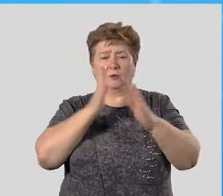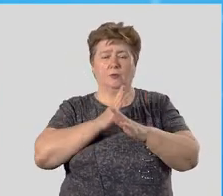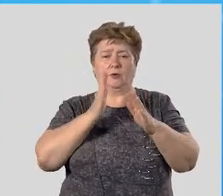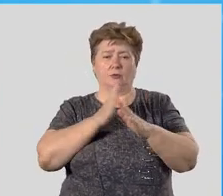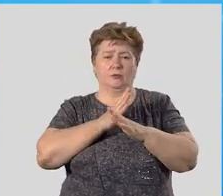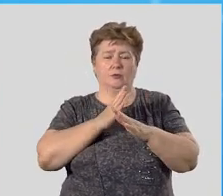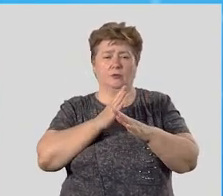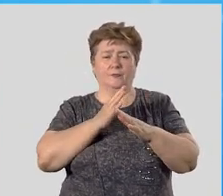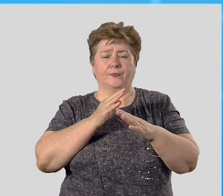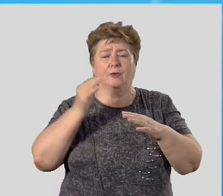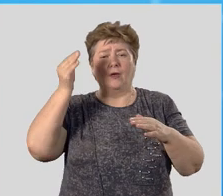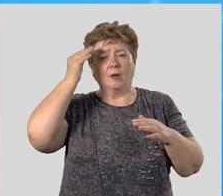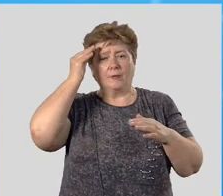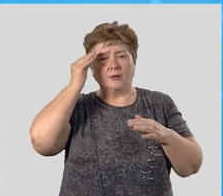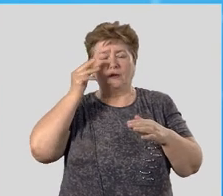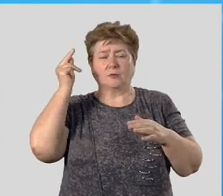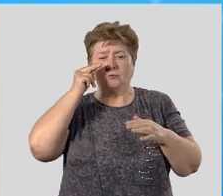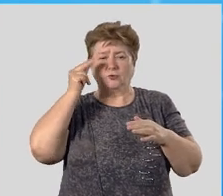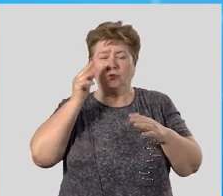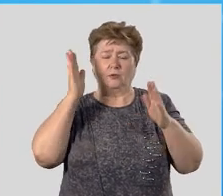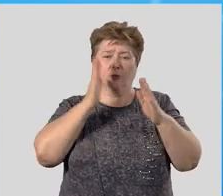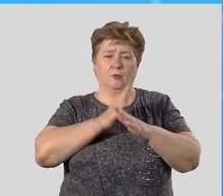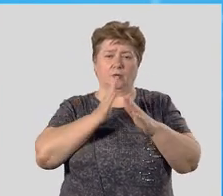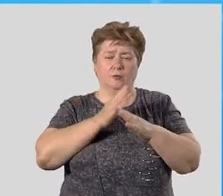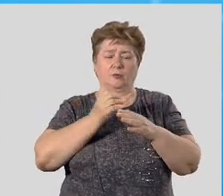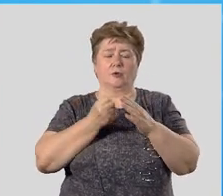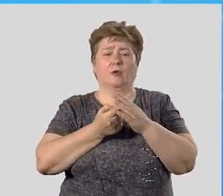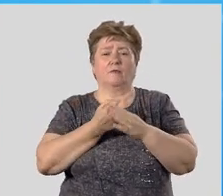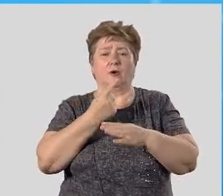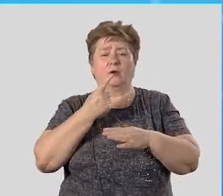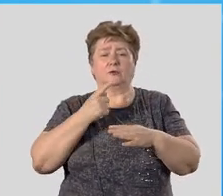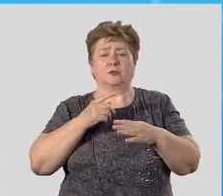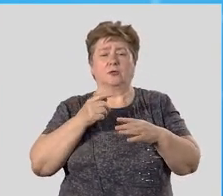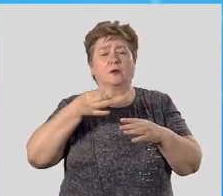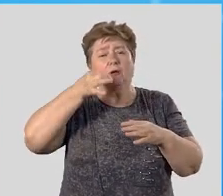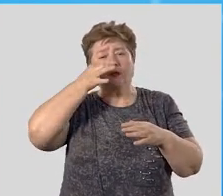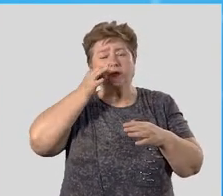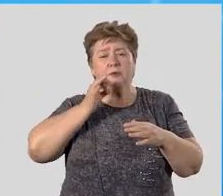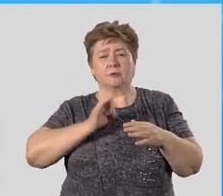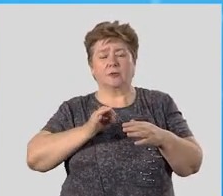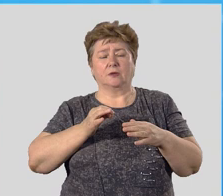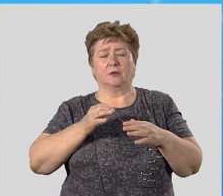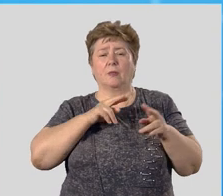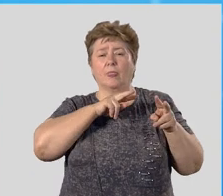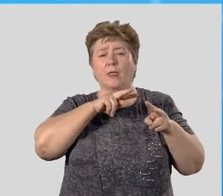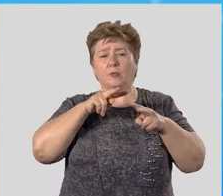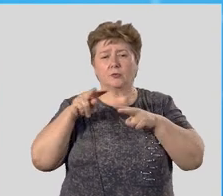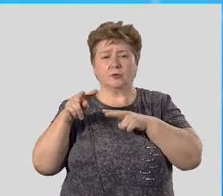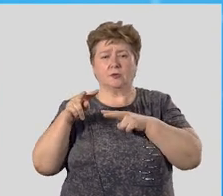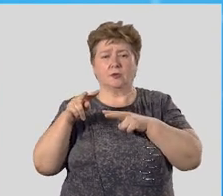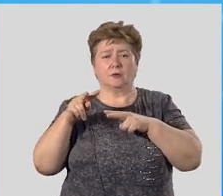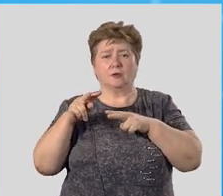природы. Методами изучения природы являются эксперимент,